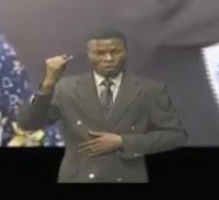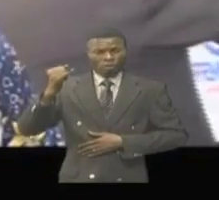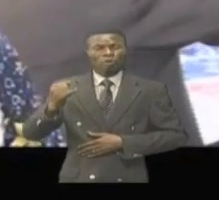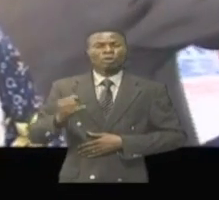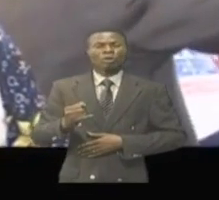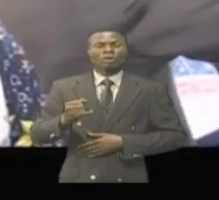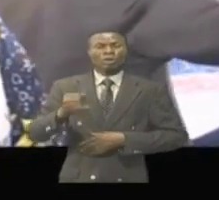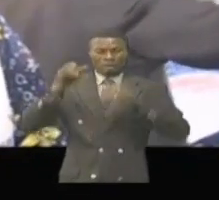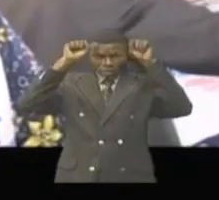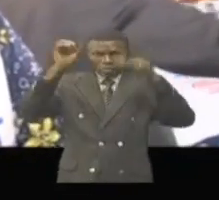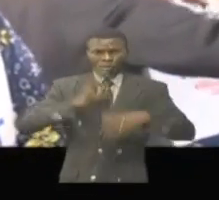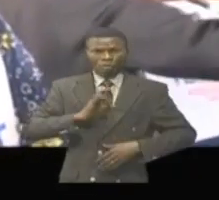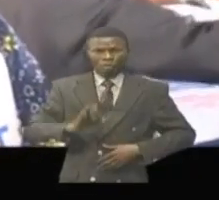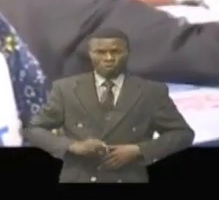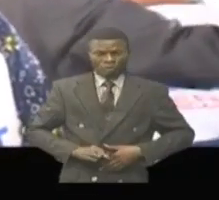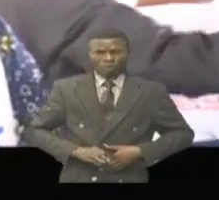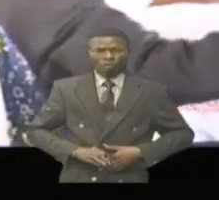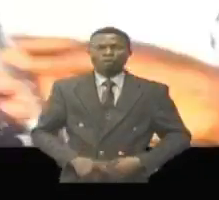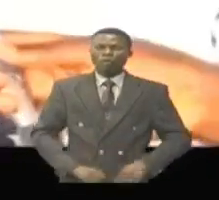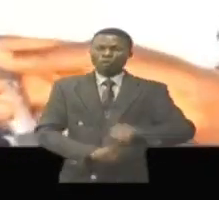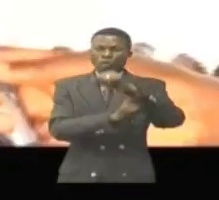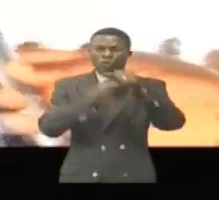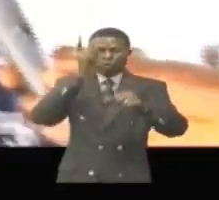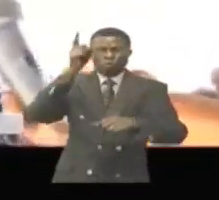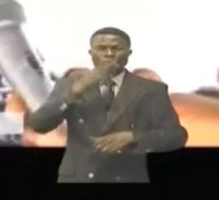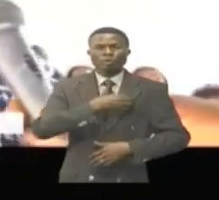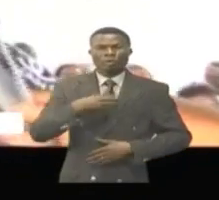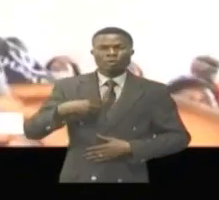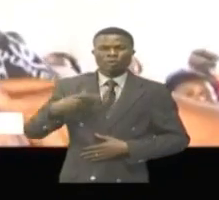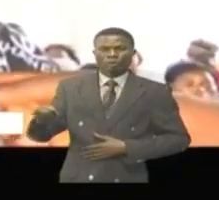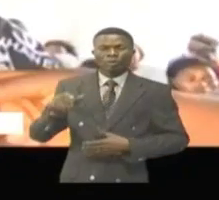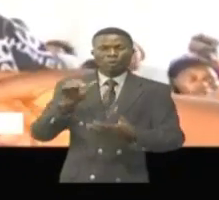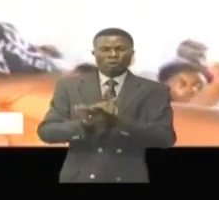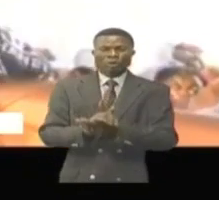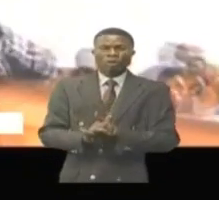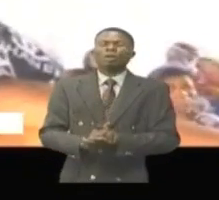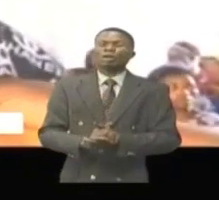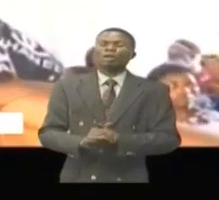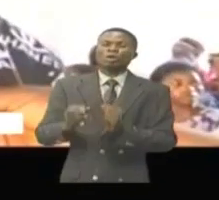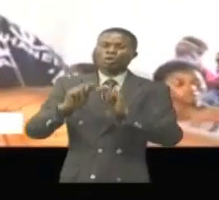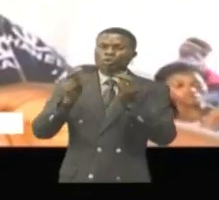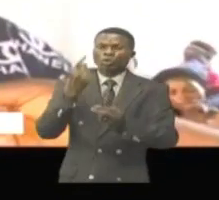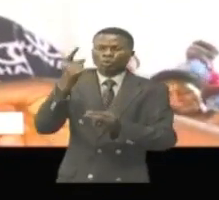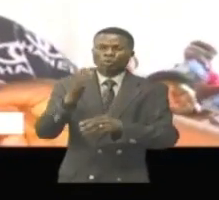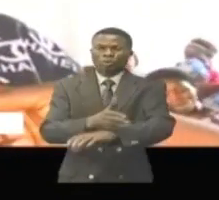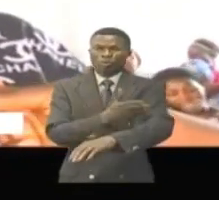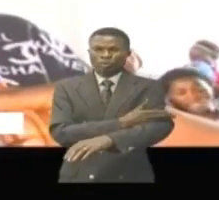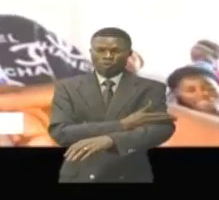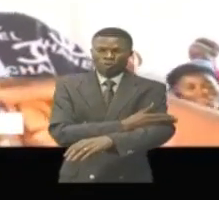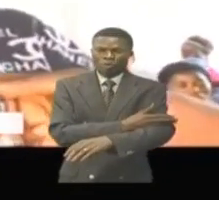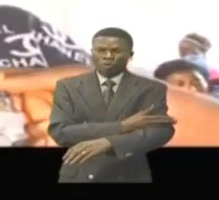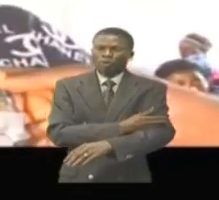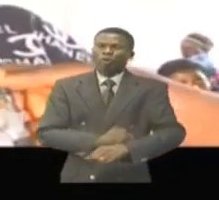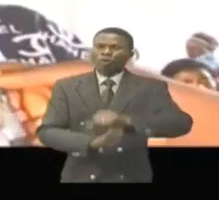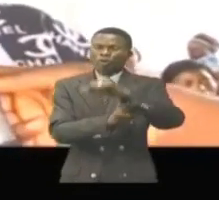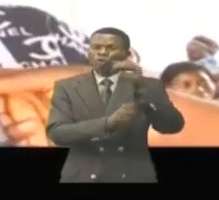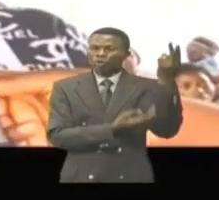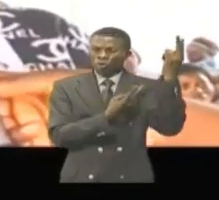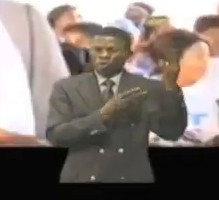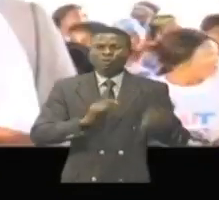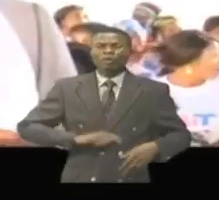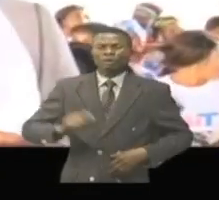la République, c'est de privilégier la femme. Ensemble, nous allons avancer pour défendre les valeurs tshisekédistes. C'est une très grande